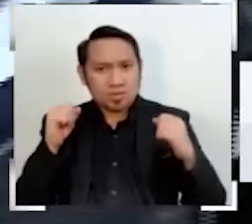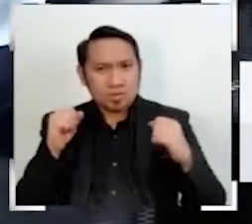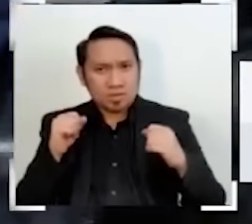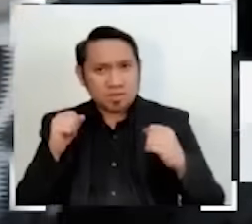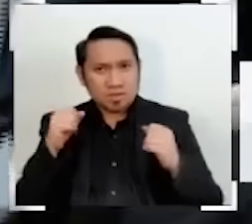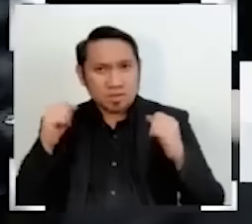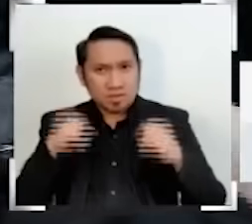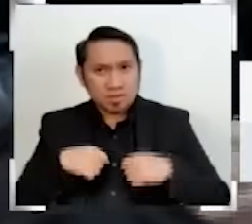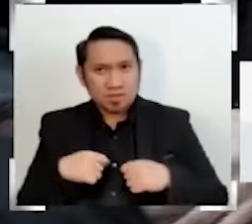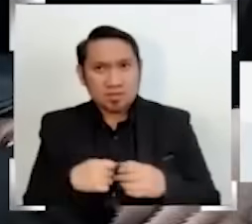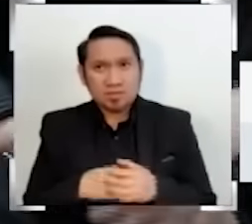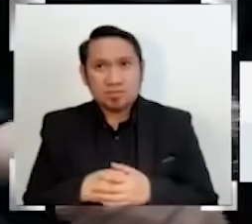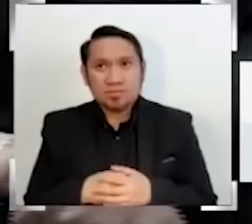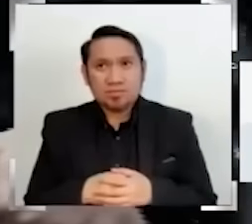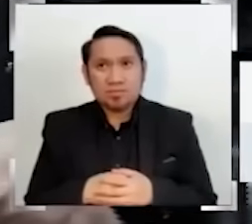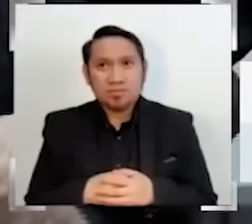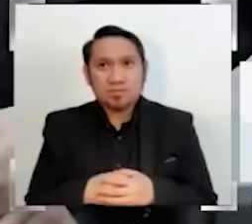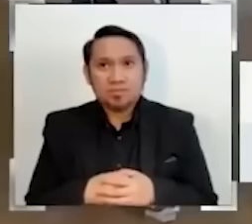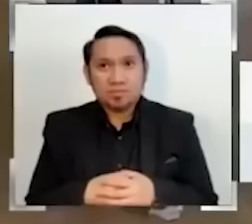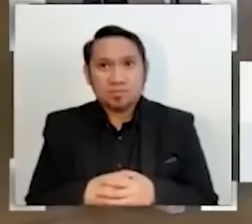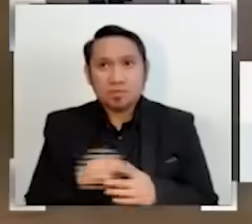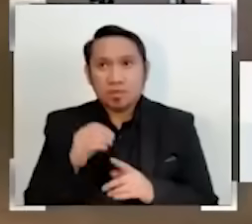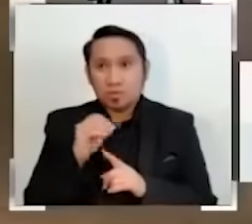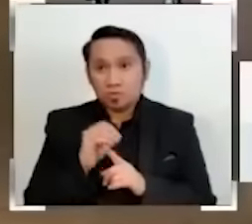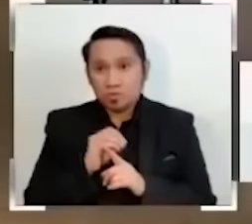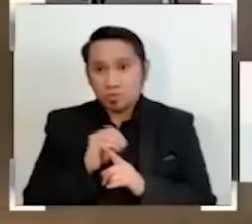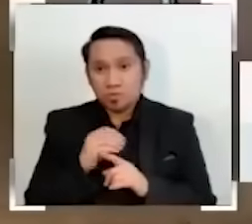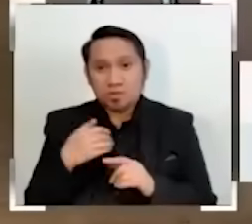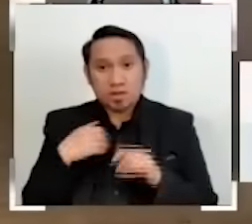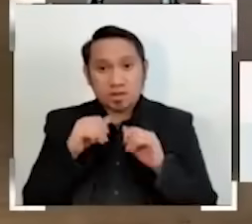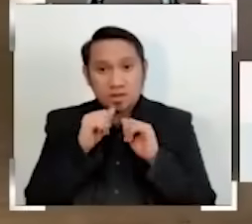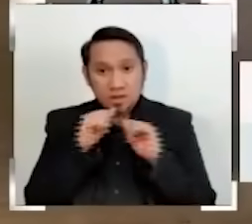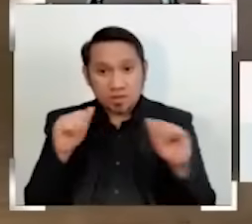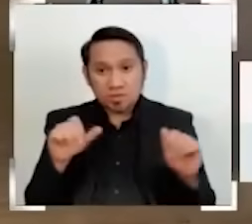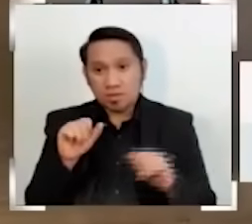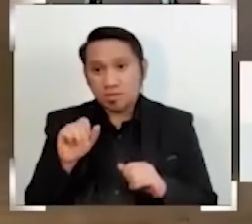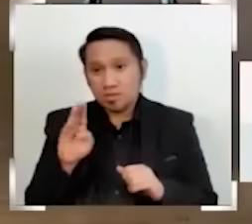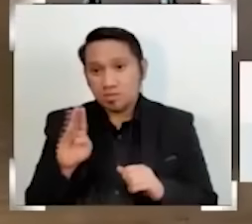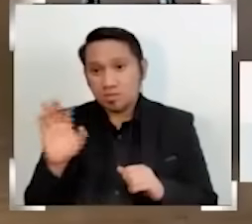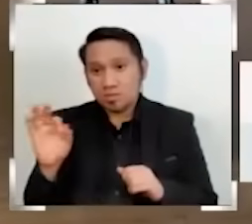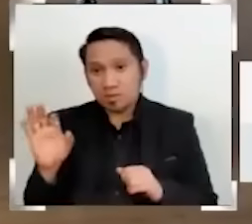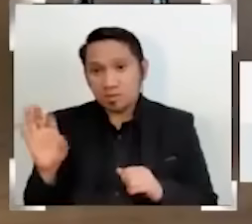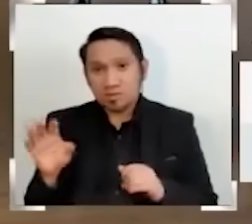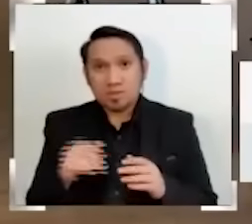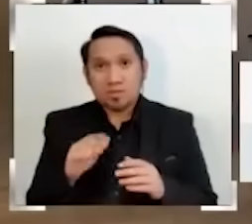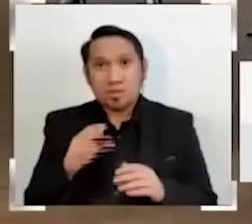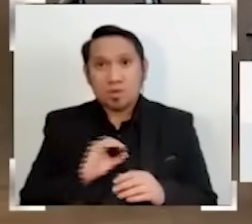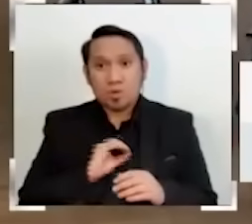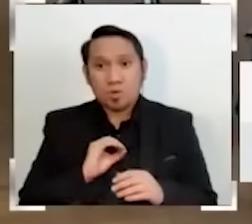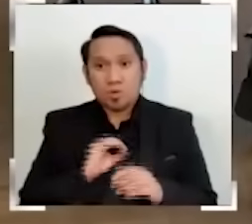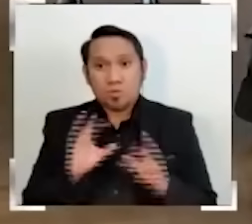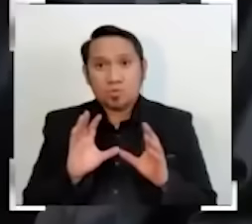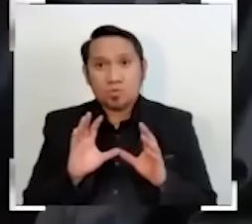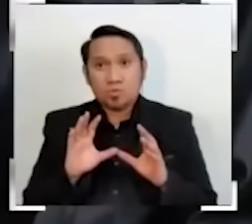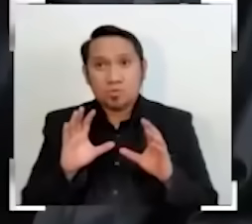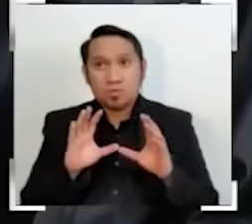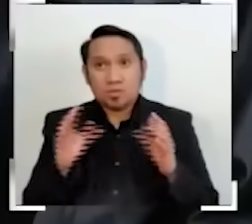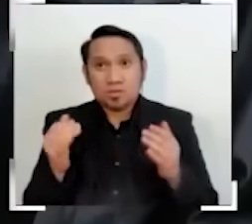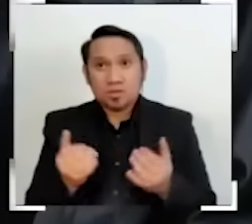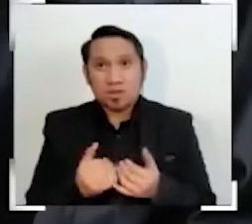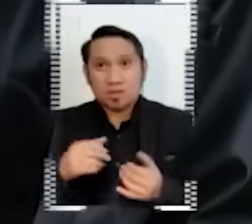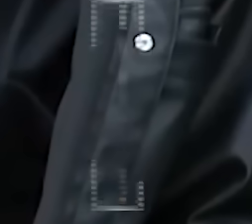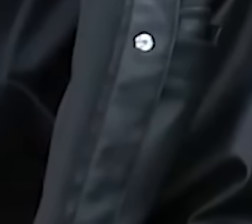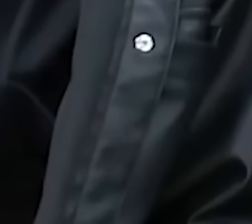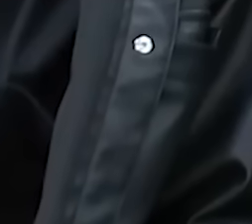BT Philippines. Oktubre nang i-anunsyo ng SB19 ang kanilang sariling kumpanya kung saan si Pablo ang CEO.